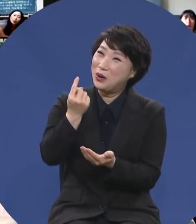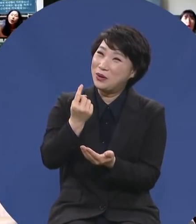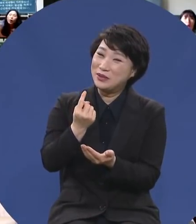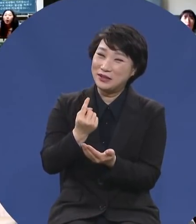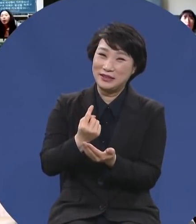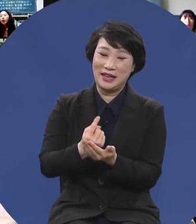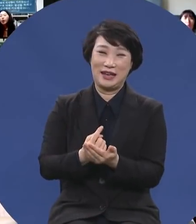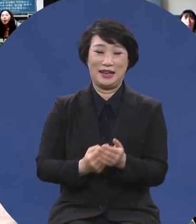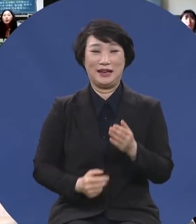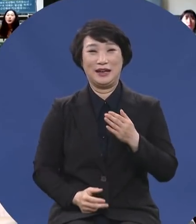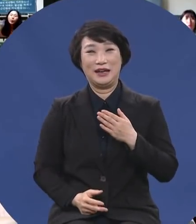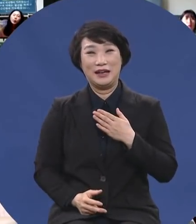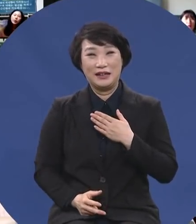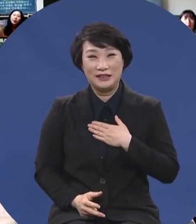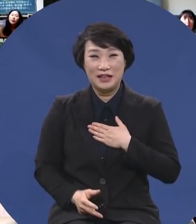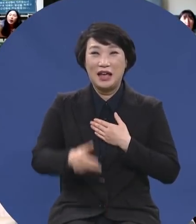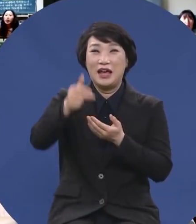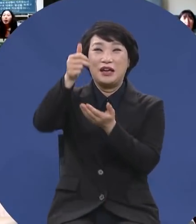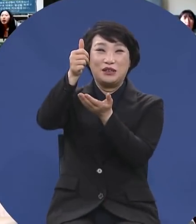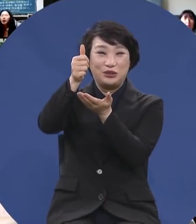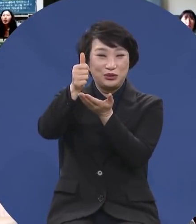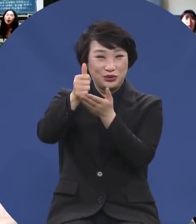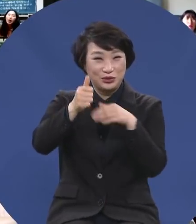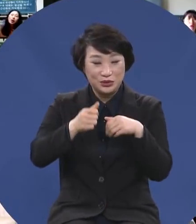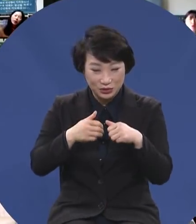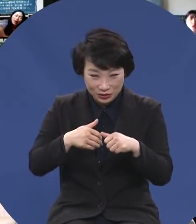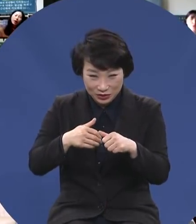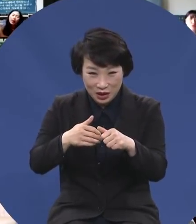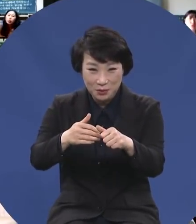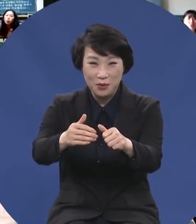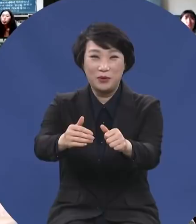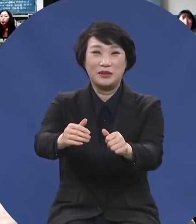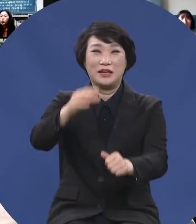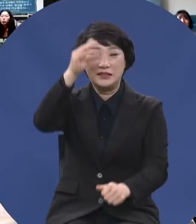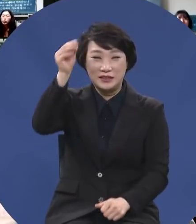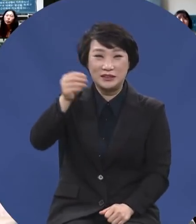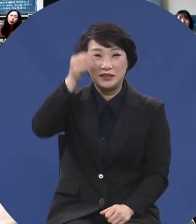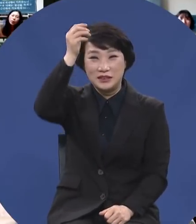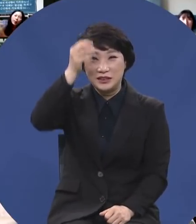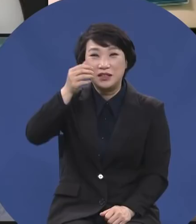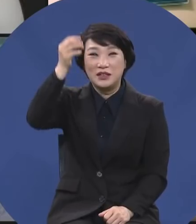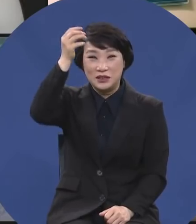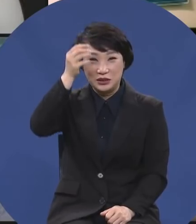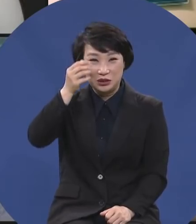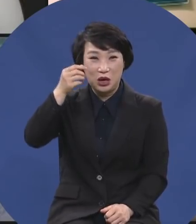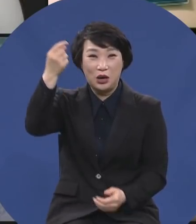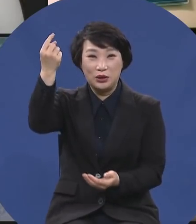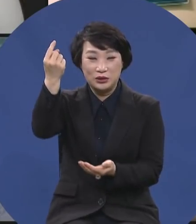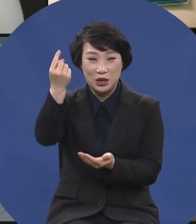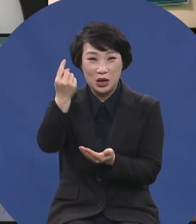성령이 오셨네. 내 주의 모습